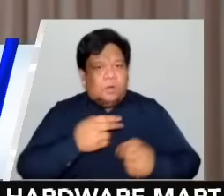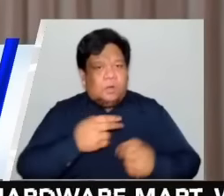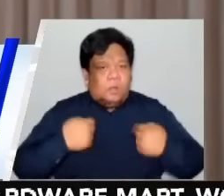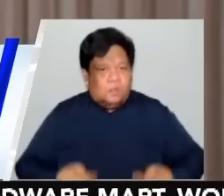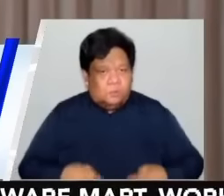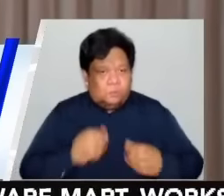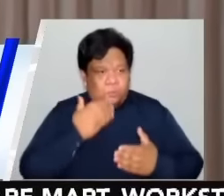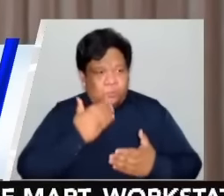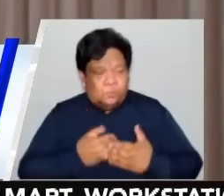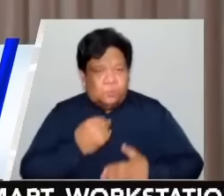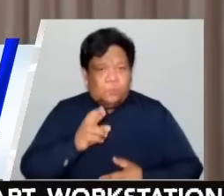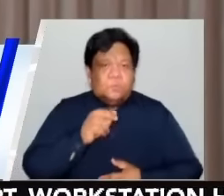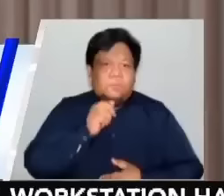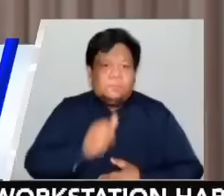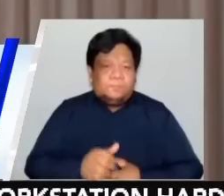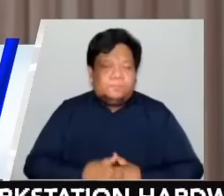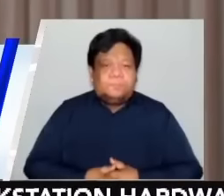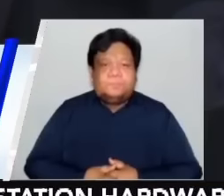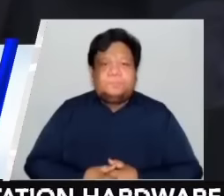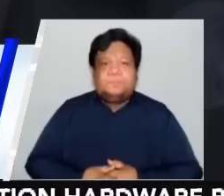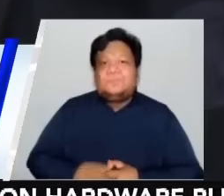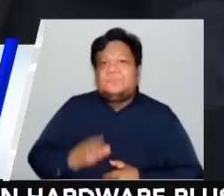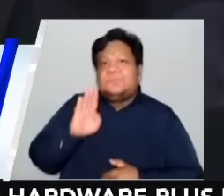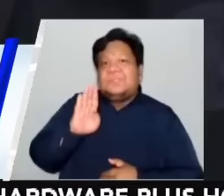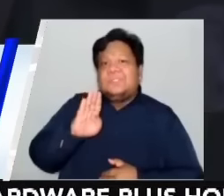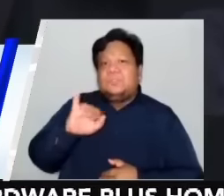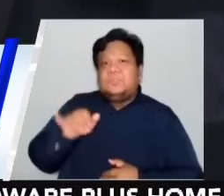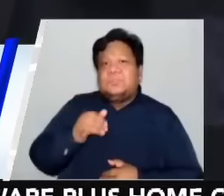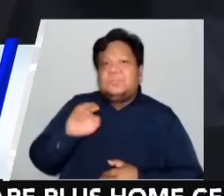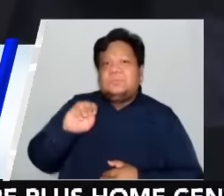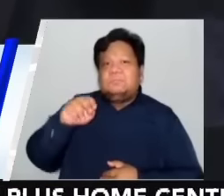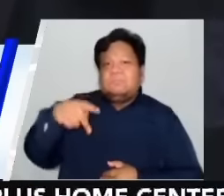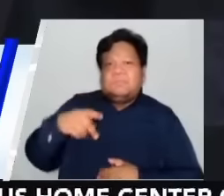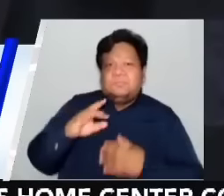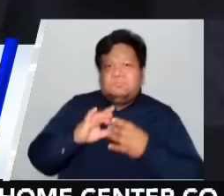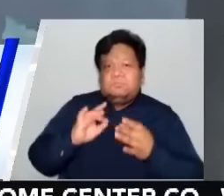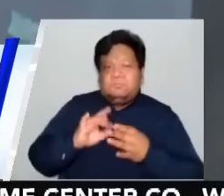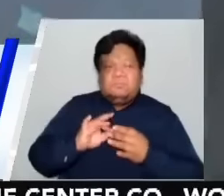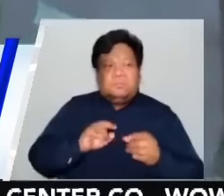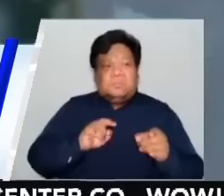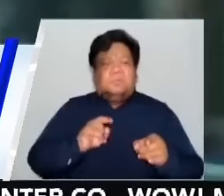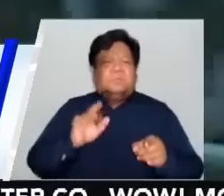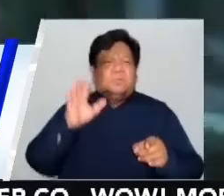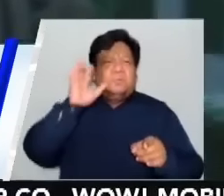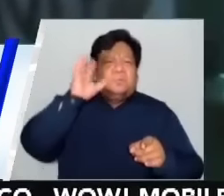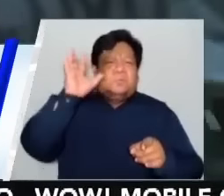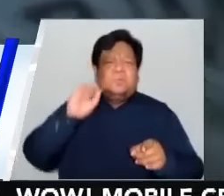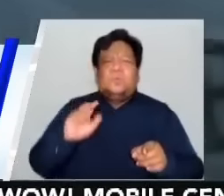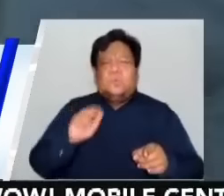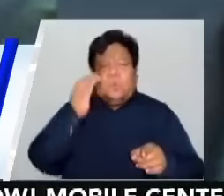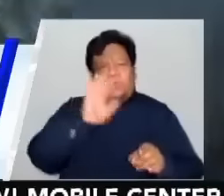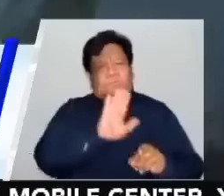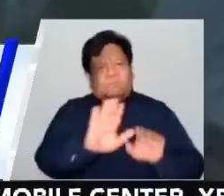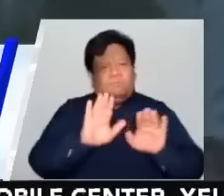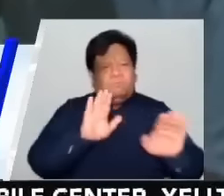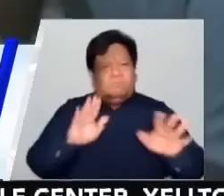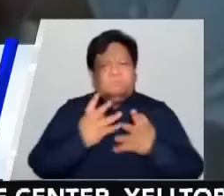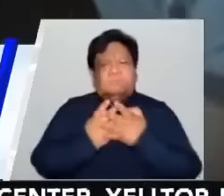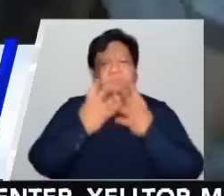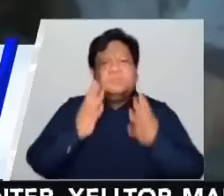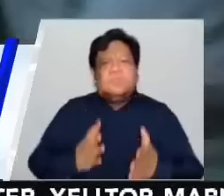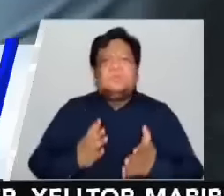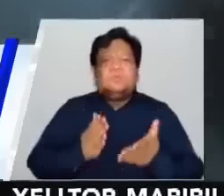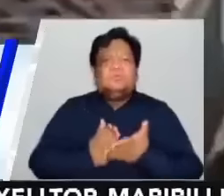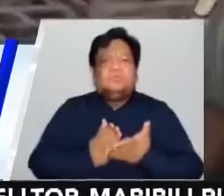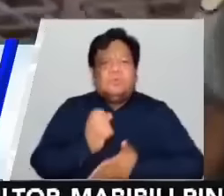Sabi ng BJMP, wala namang hindi pangkaraniwan sa nangyari dahil karapatan naman daw ng bawat bilanggo na magpatingin sa doktor. Posibleng